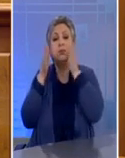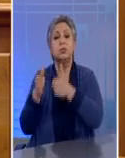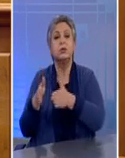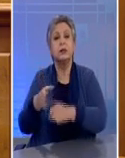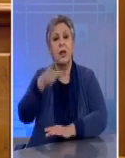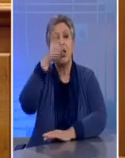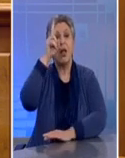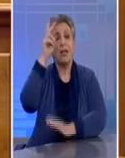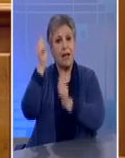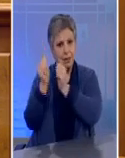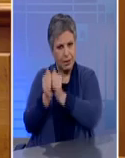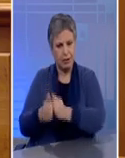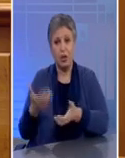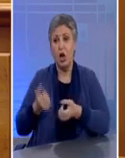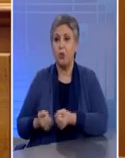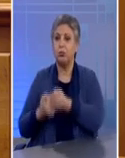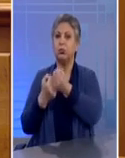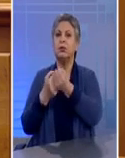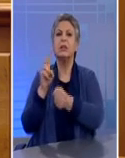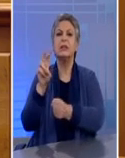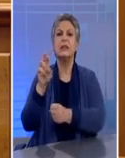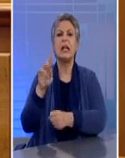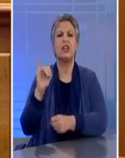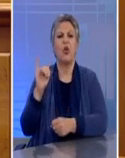εγώ στηρίζω τον Χριστοφοράκο.